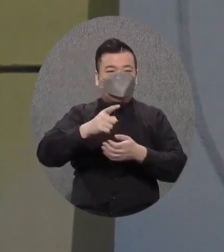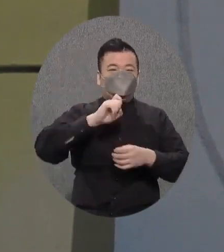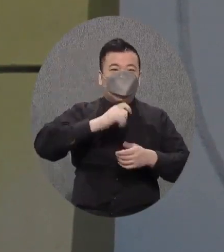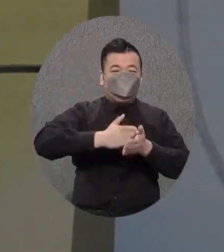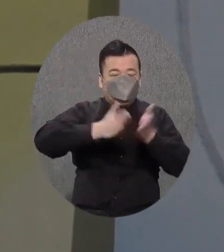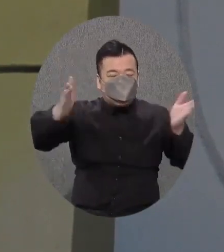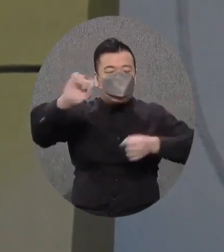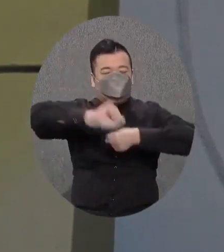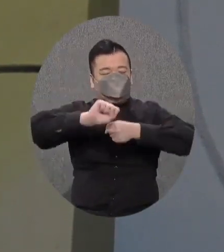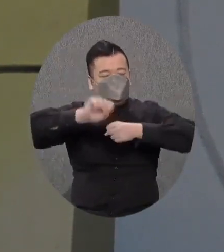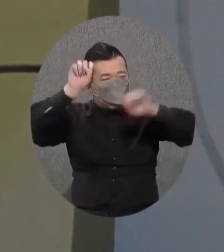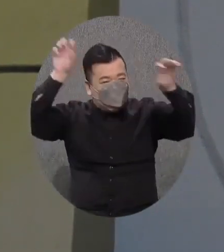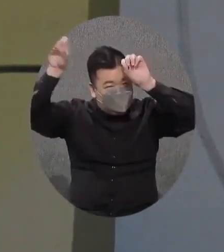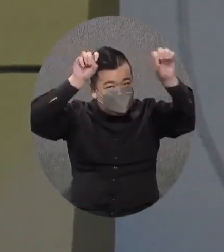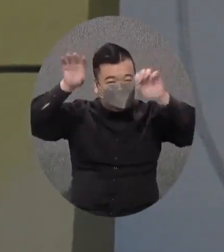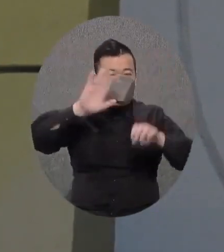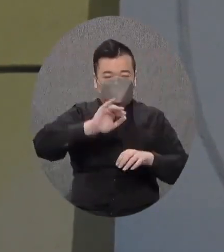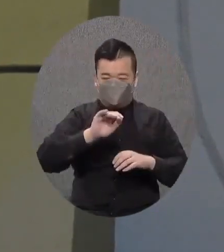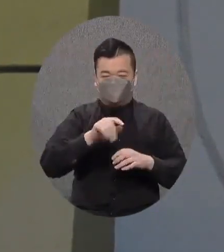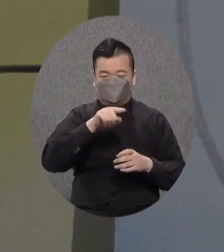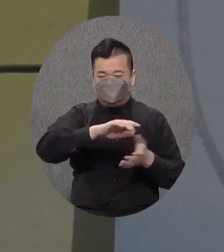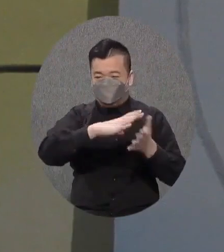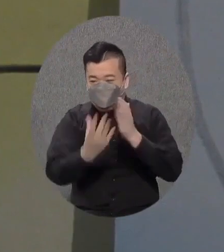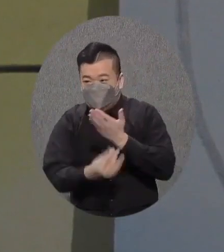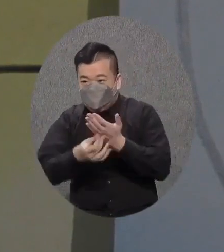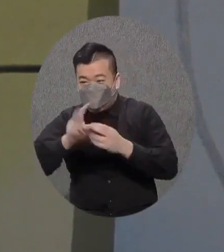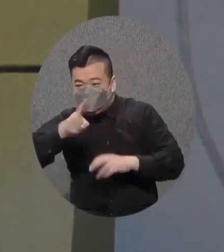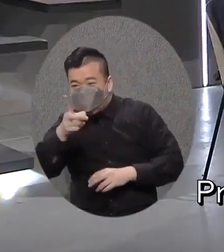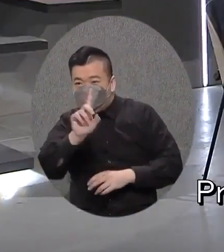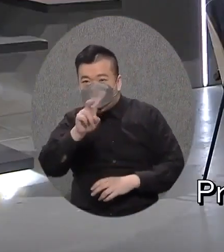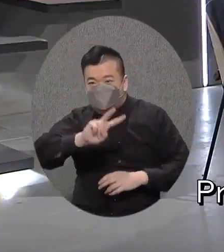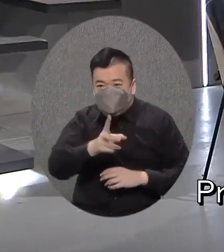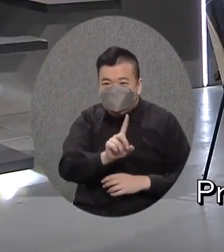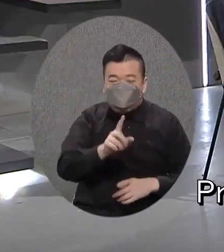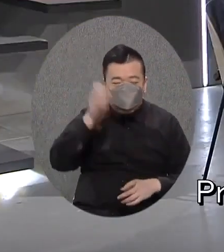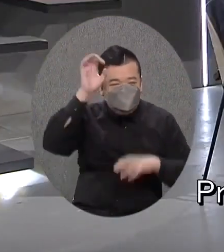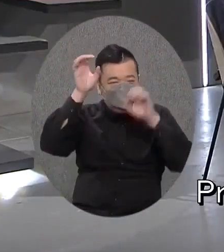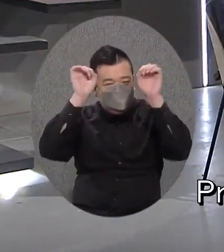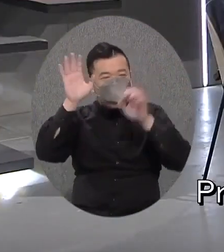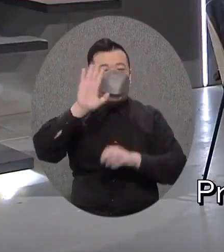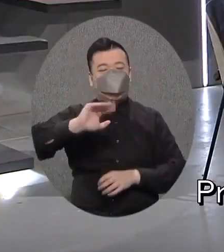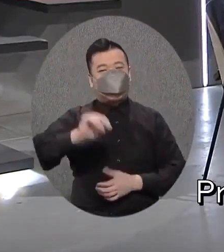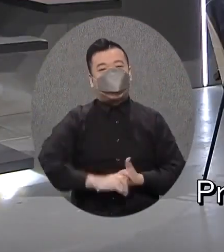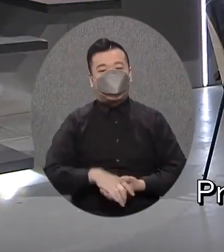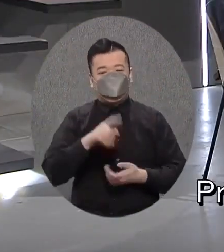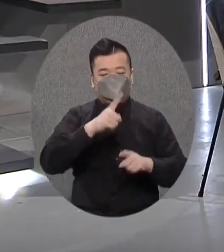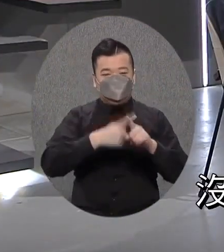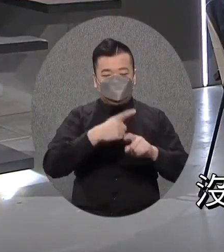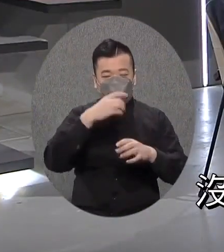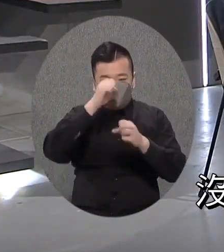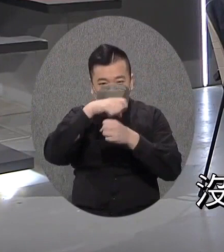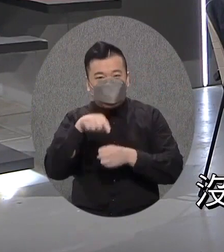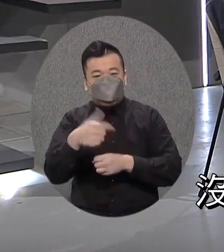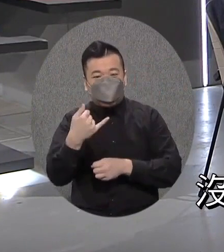嘅變奏同埋組合嘅可能性喺裏邊嘅。 Prudence 呢個係咪就係所謂版畫嘅實驗性咧？ 冇